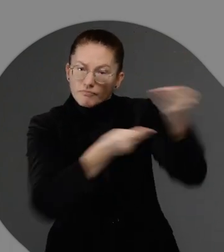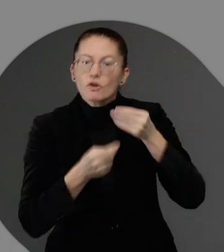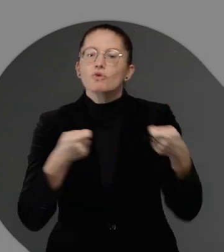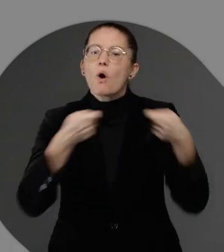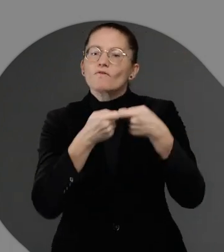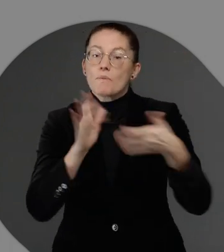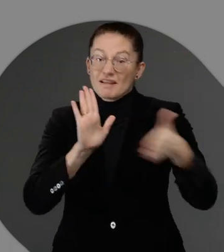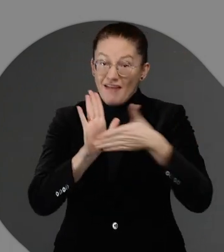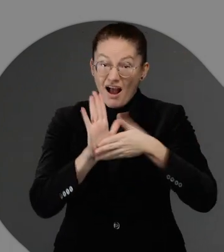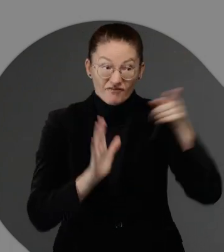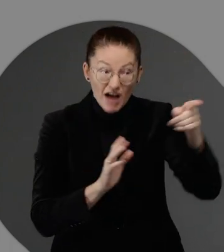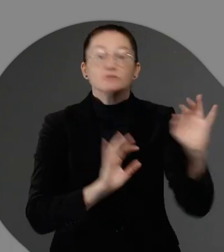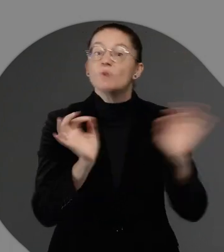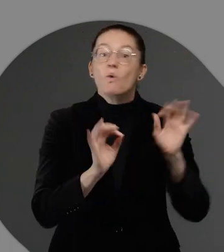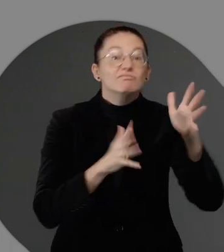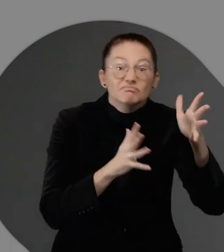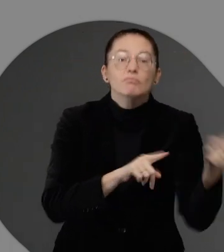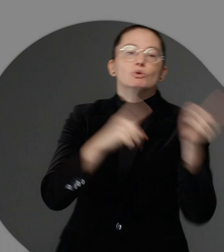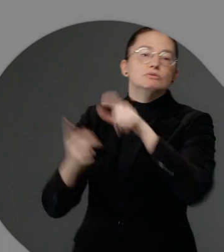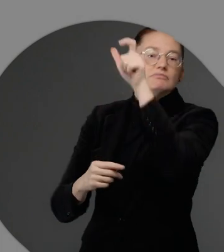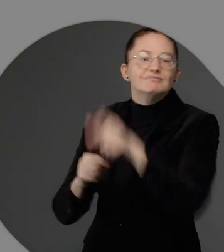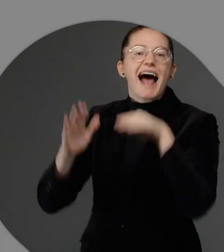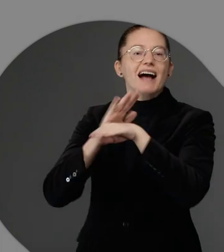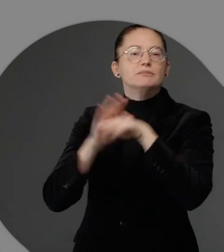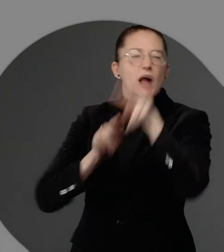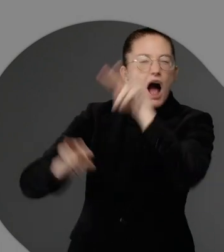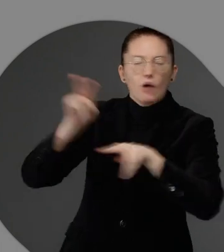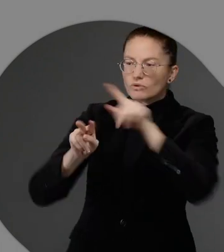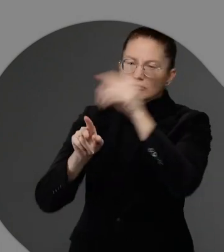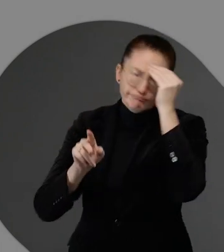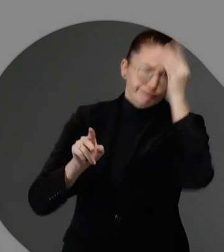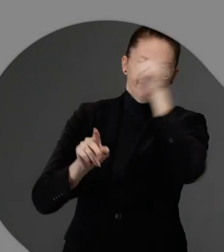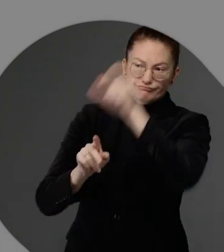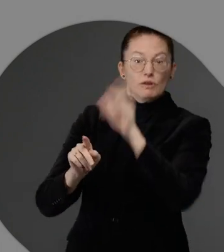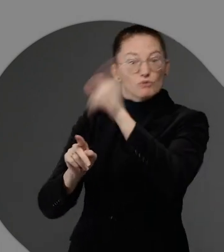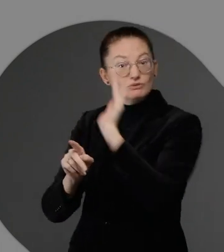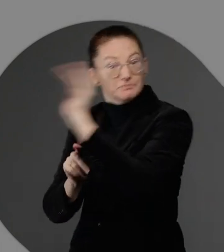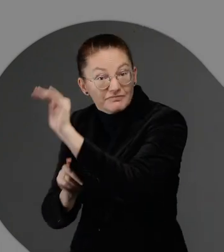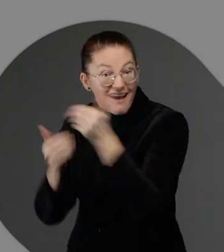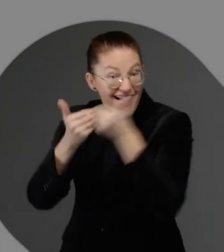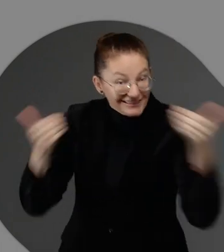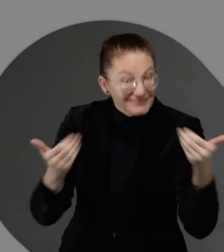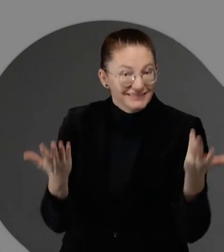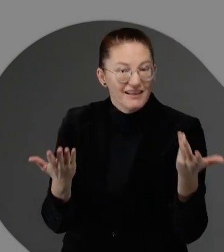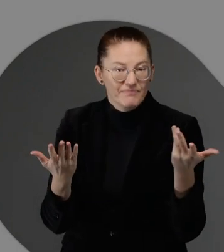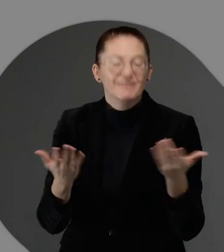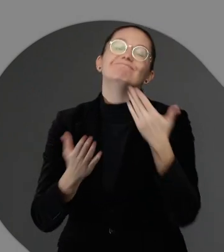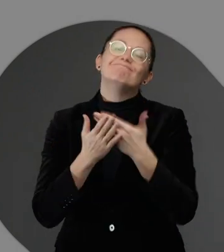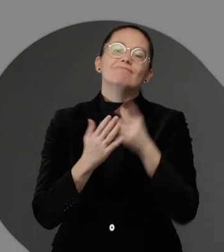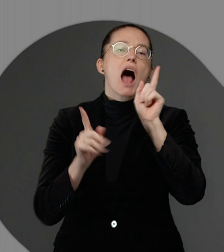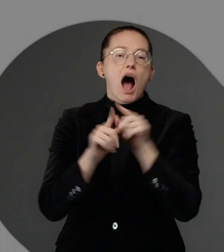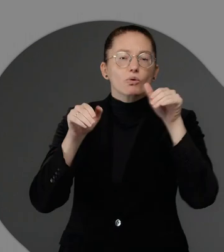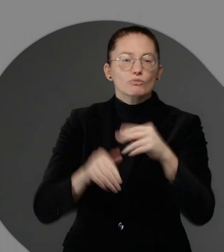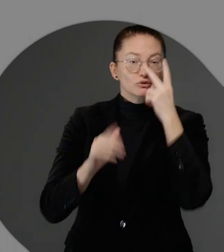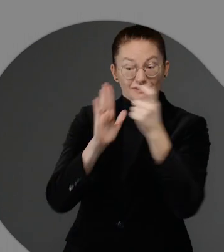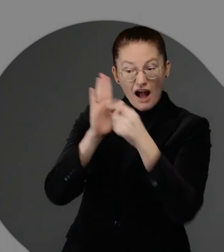entsprechenden Konformitätsnachweis erbringen muss oder dass es ein Accessibility Audit durch unabhängige ExpertInnen gibt. Auch